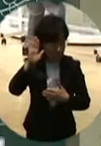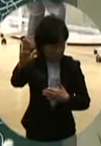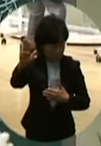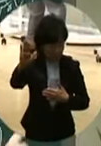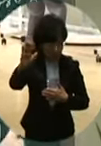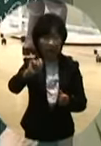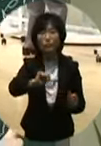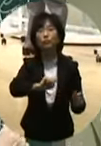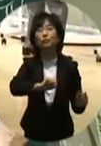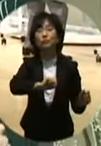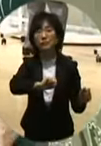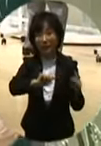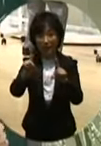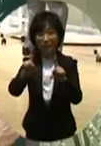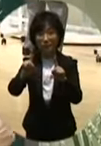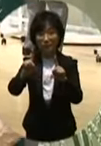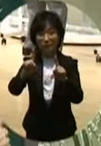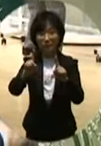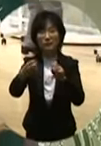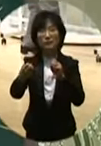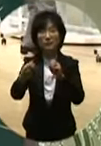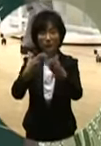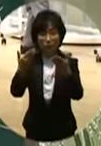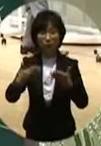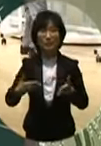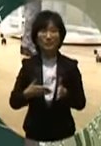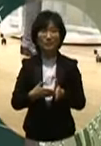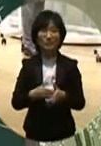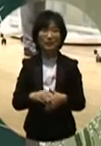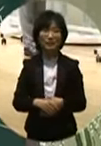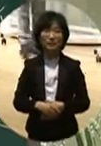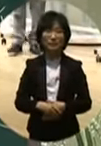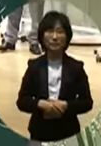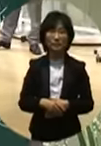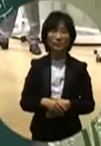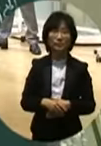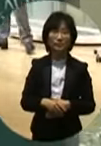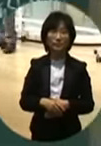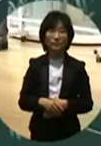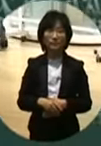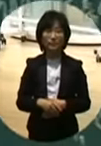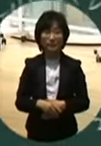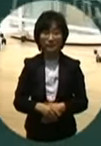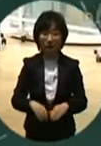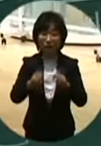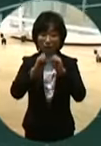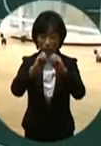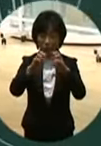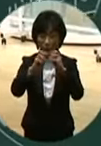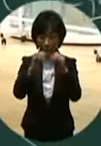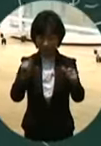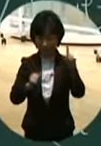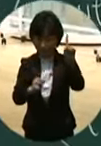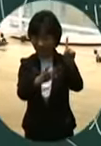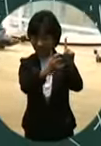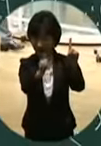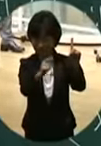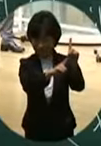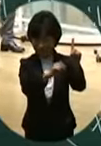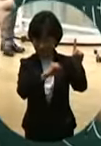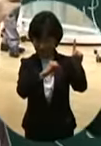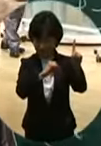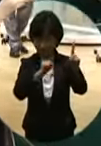최고 비전이죠. The greatest vision, the most important, what will save the future. 전도자 한 사람 때문에 하나님은